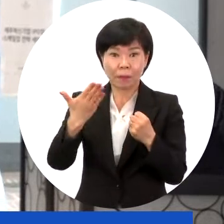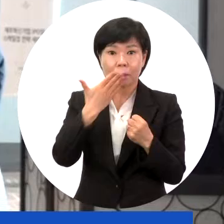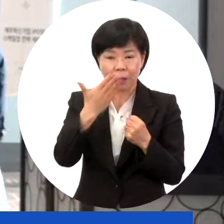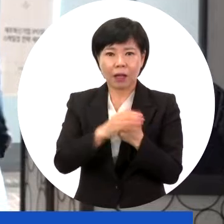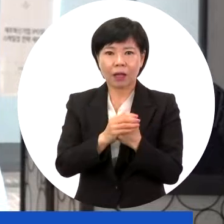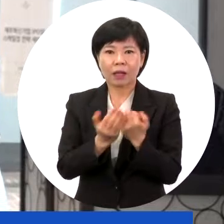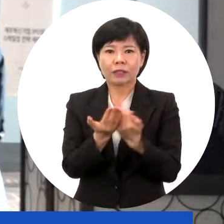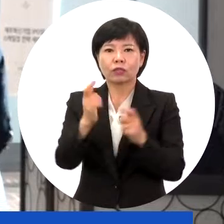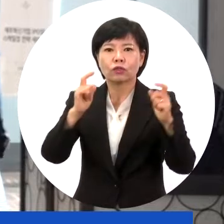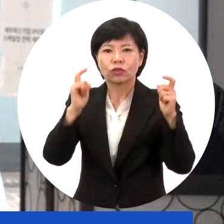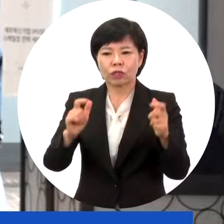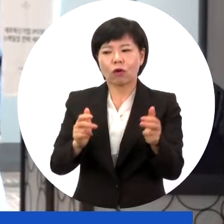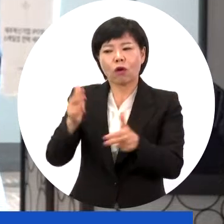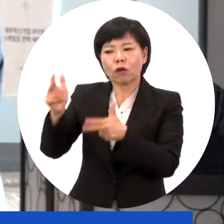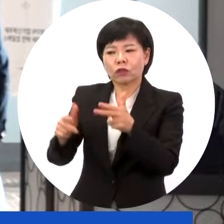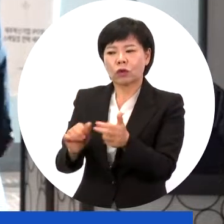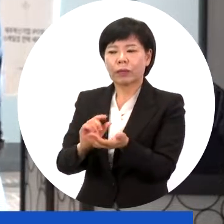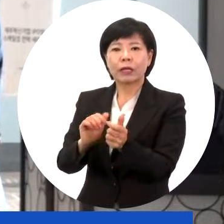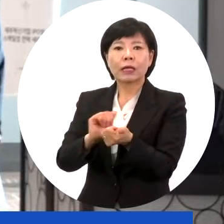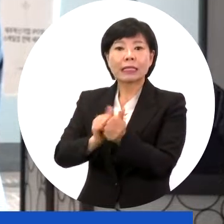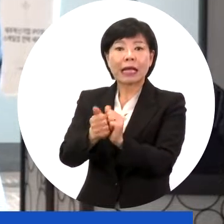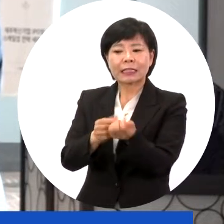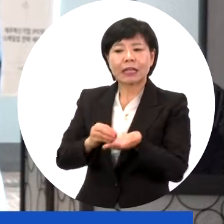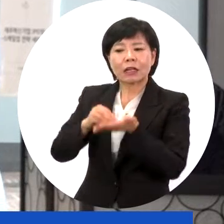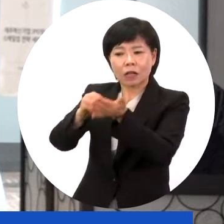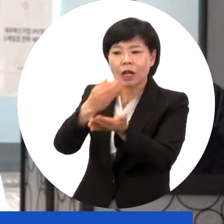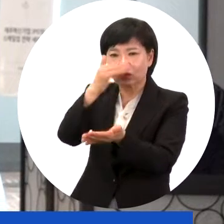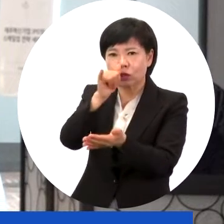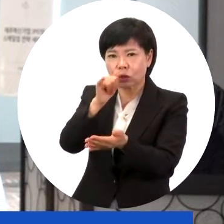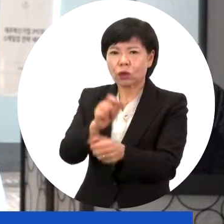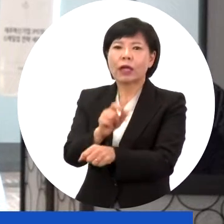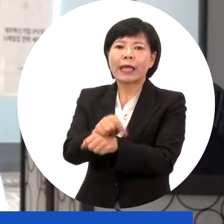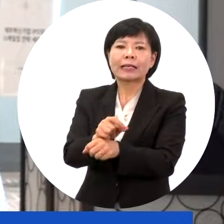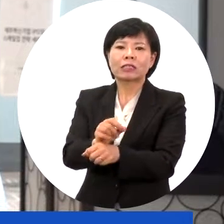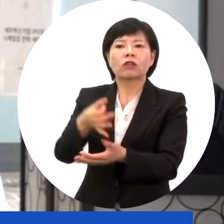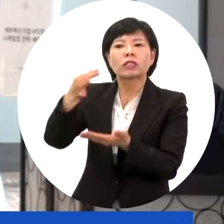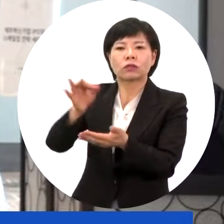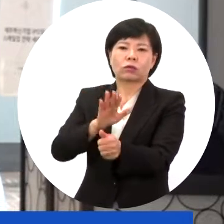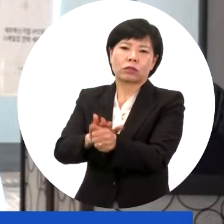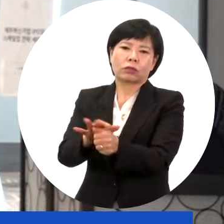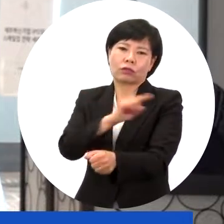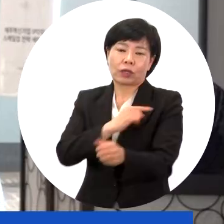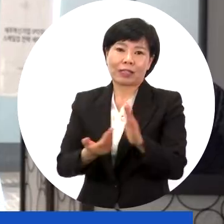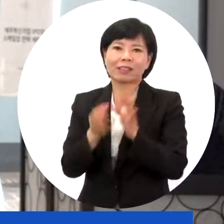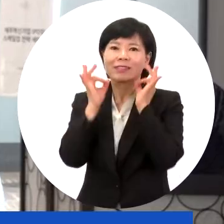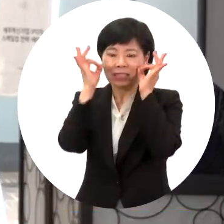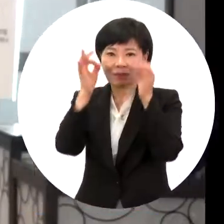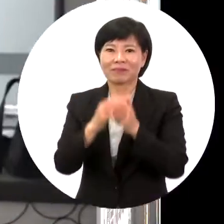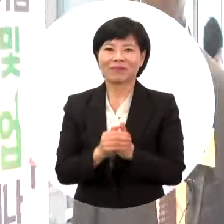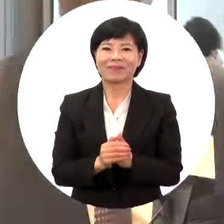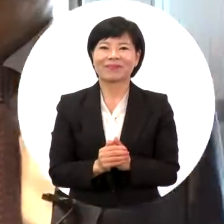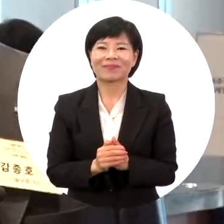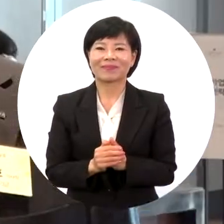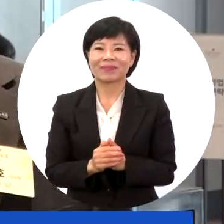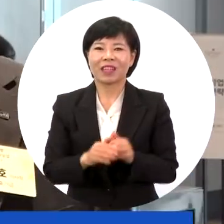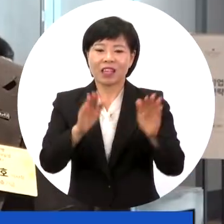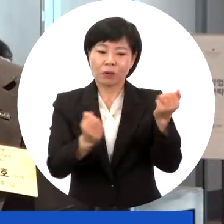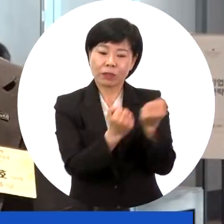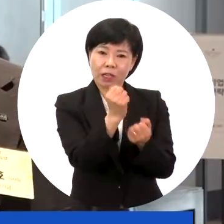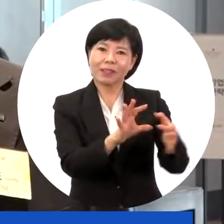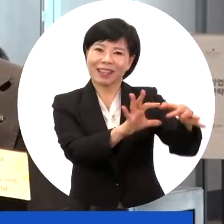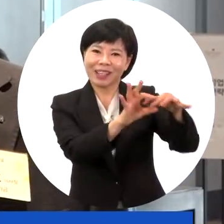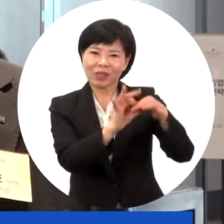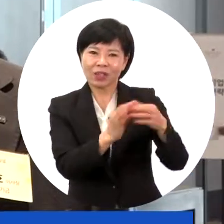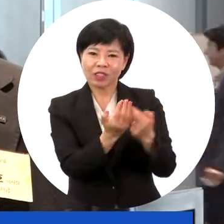때문에 제주 지역 기업의 상장을 실현할 수 있도록 행재정적 지원을 하는 데 최선을 다해 나가겠습니다. 이번